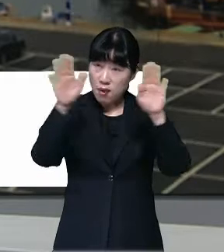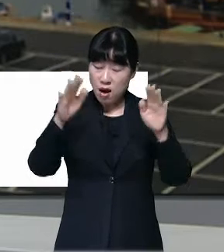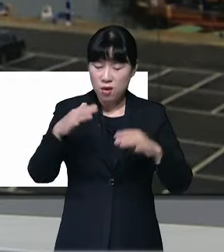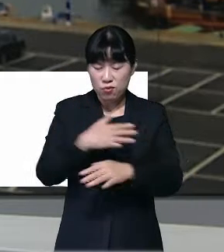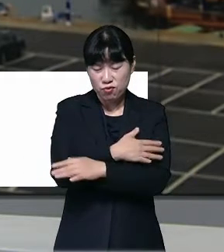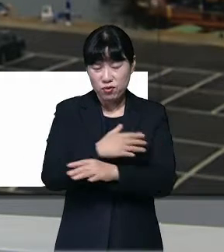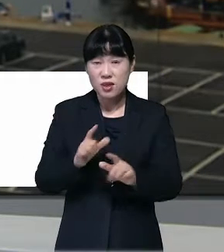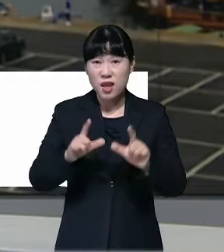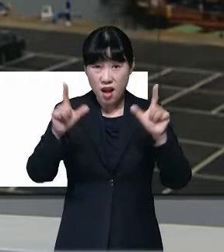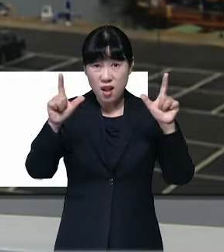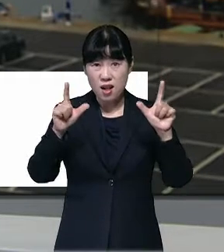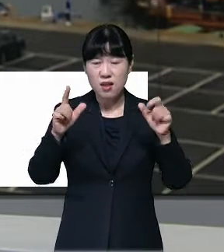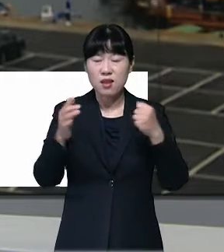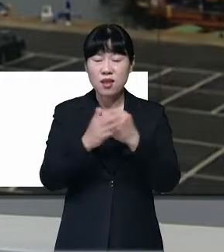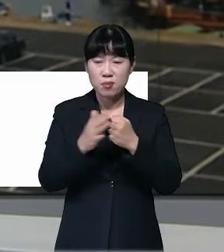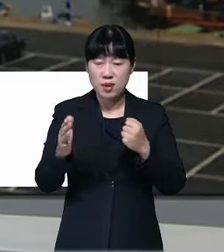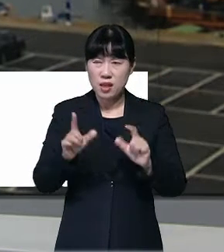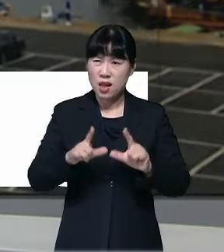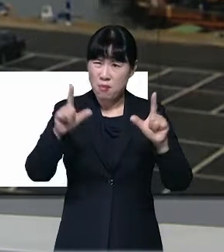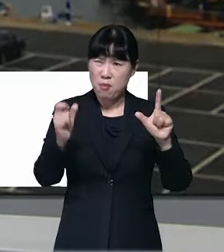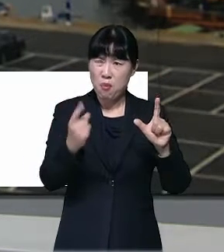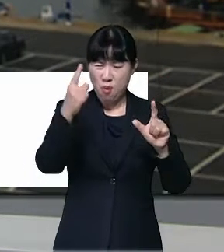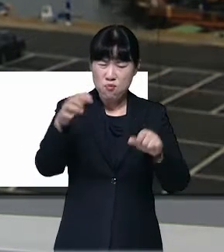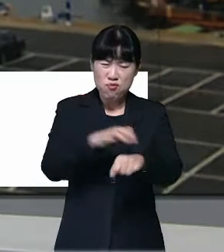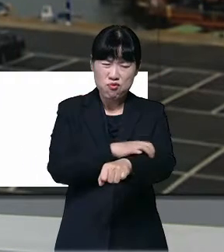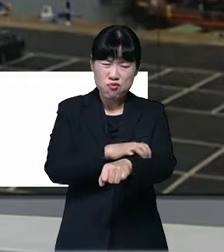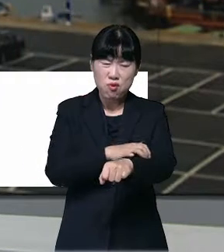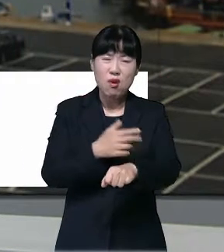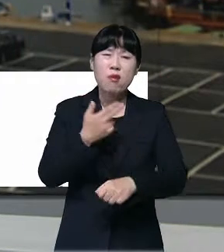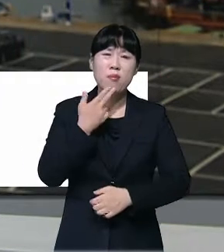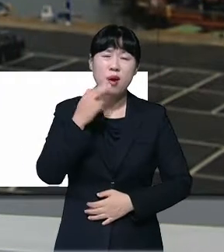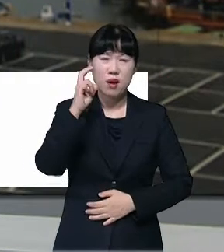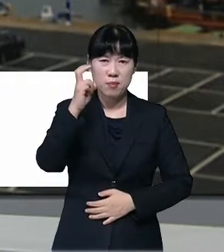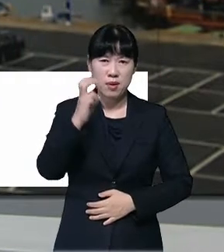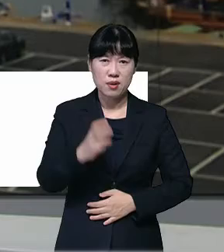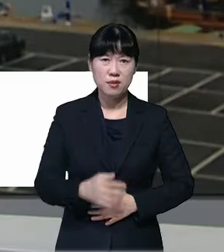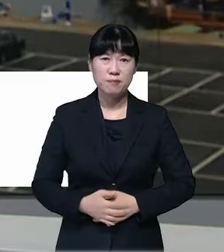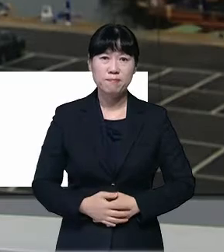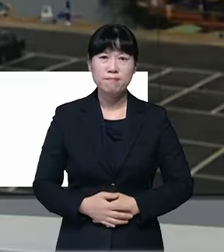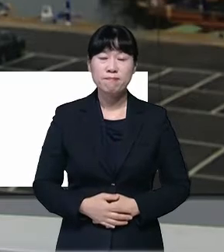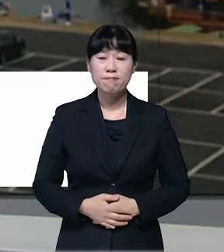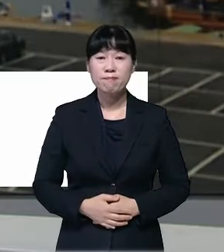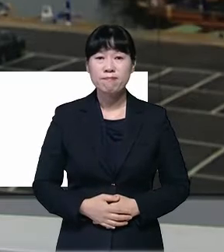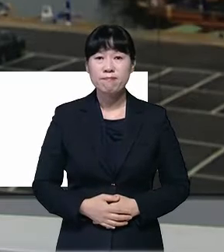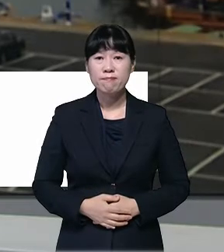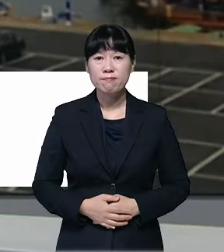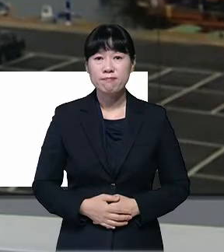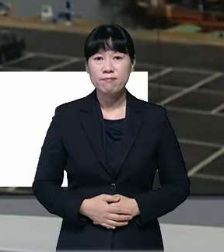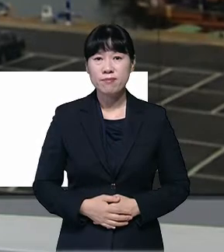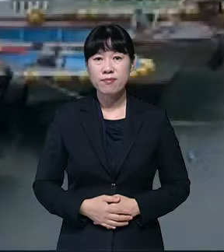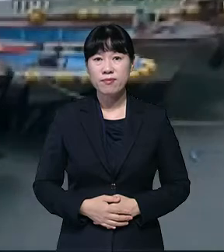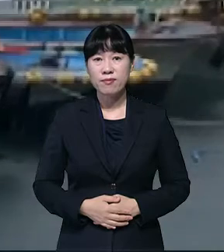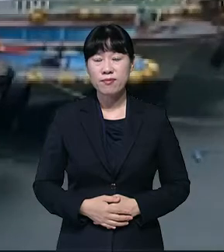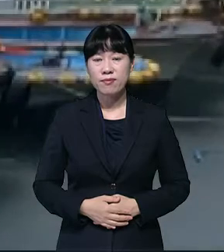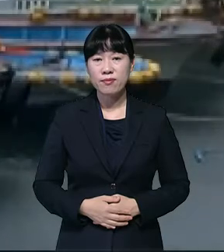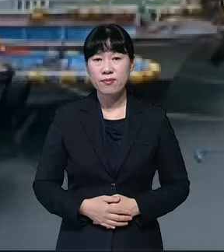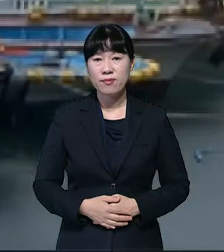보여 귀성 귀경길 날씨로 인한 큰 불편은 없을 것으로 보입니다. 이영길 기자입니다.